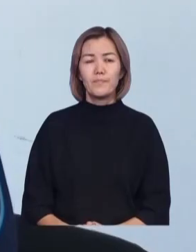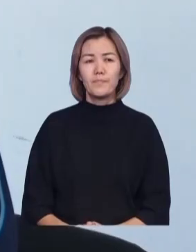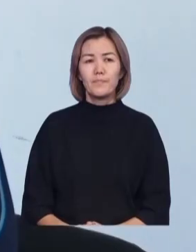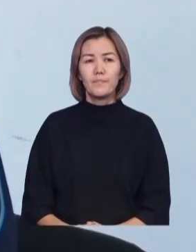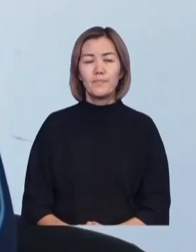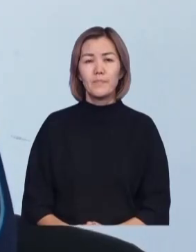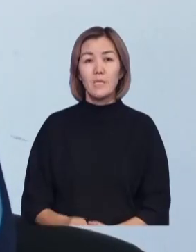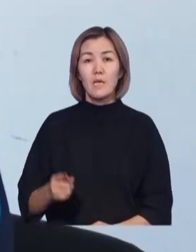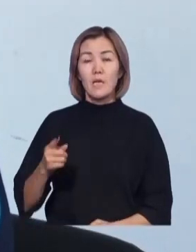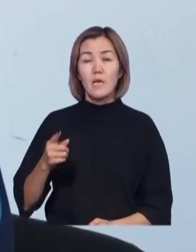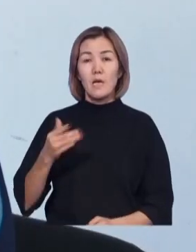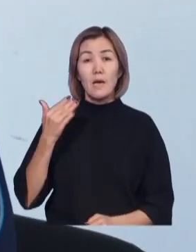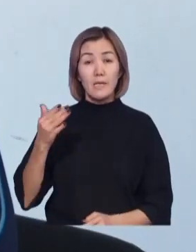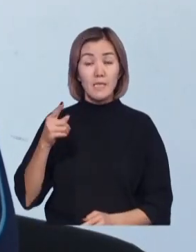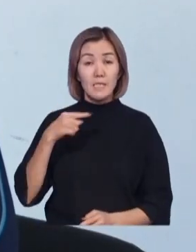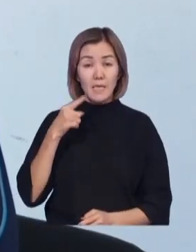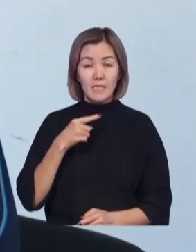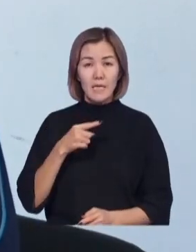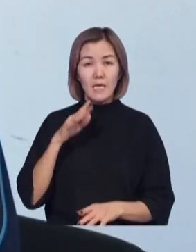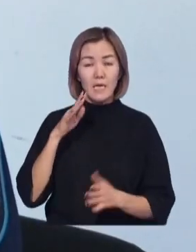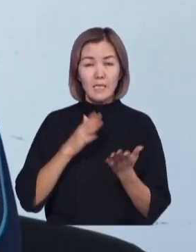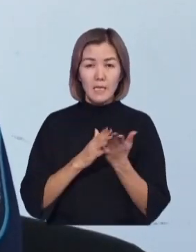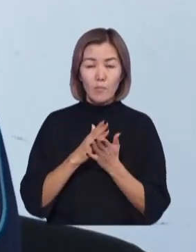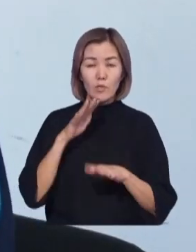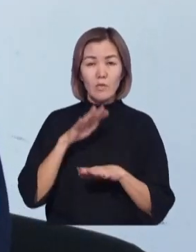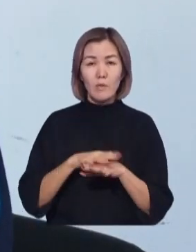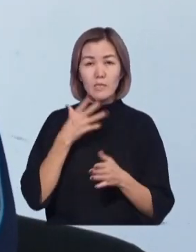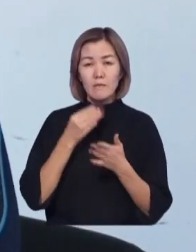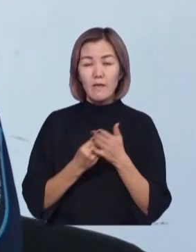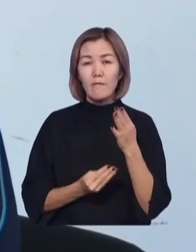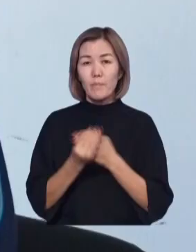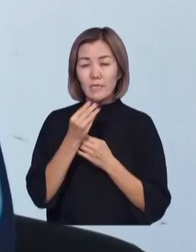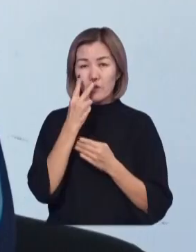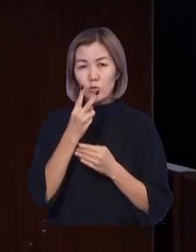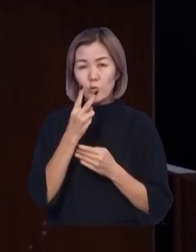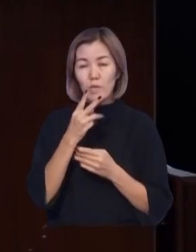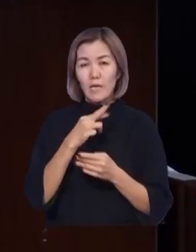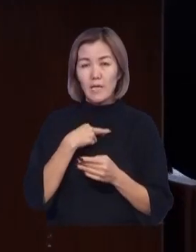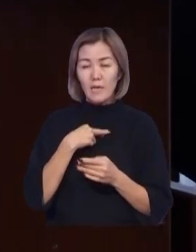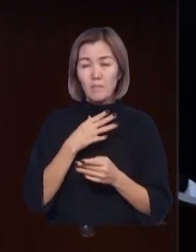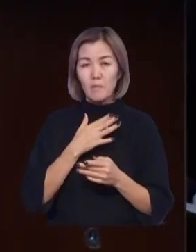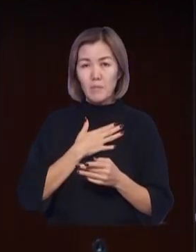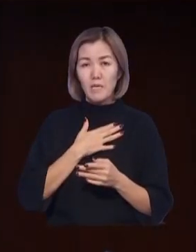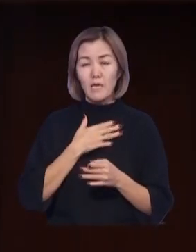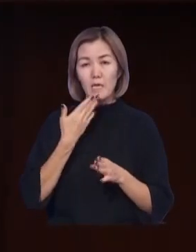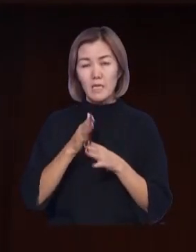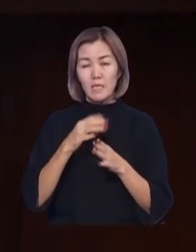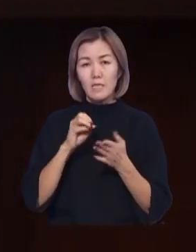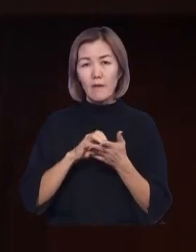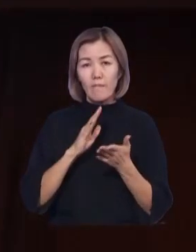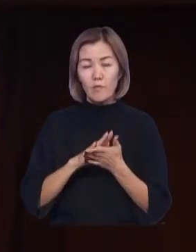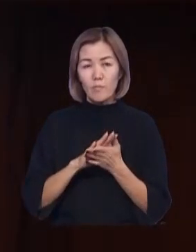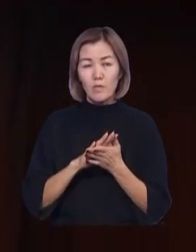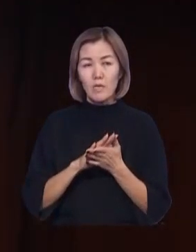кредит сказали что они работники банка где видно что на меня якобы оформляется кредит обычные